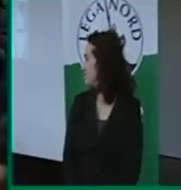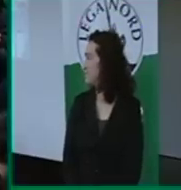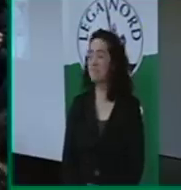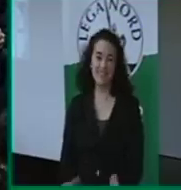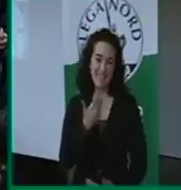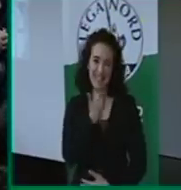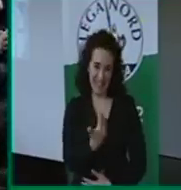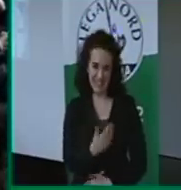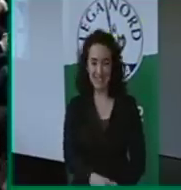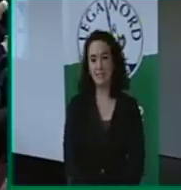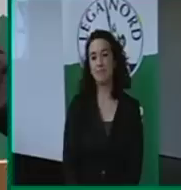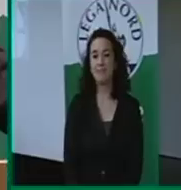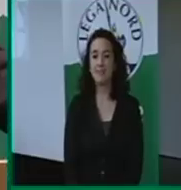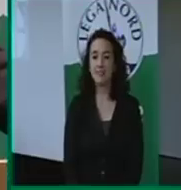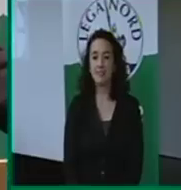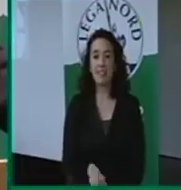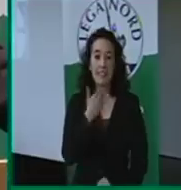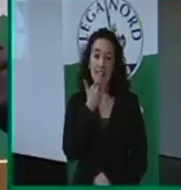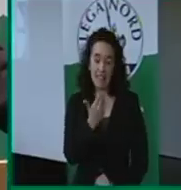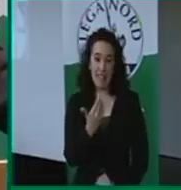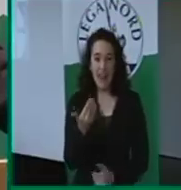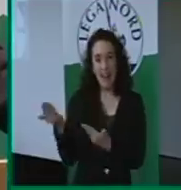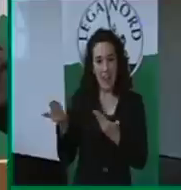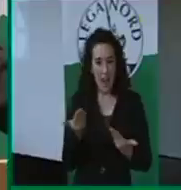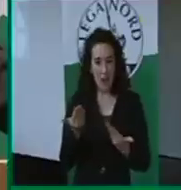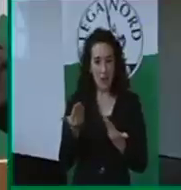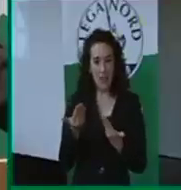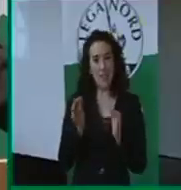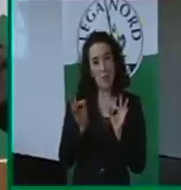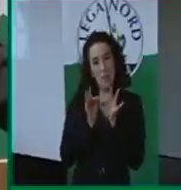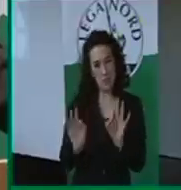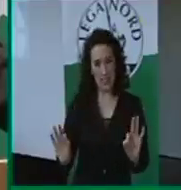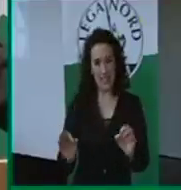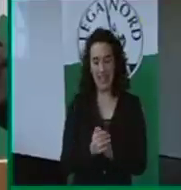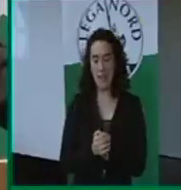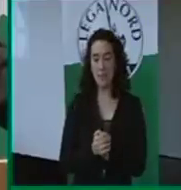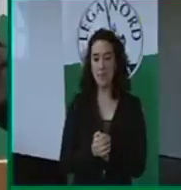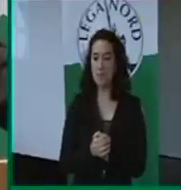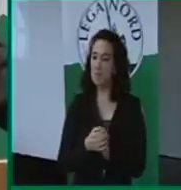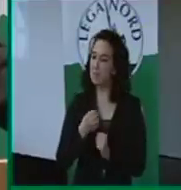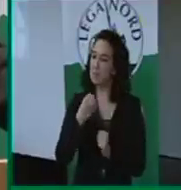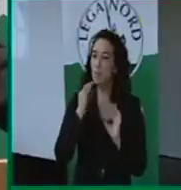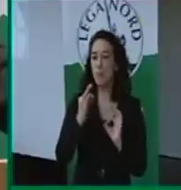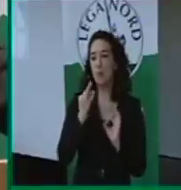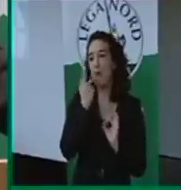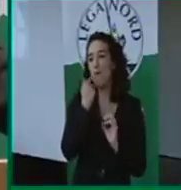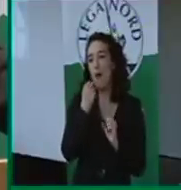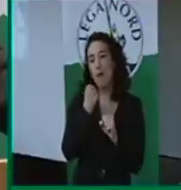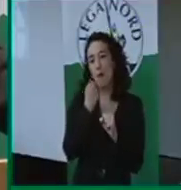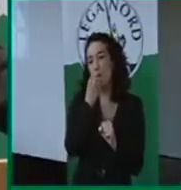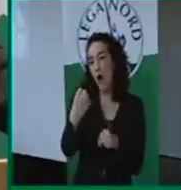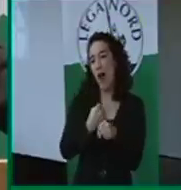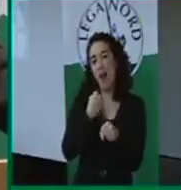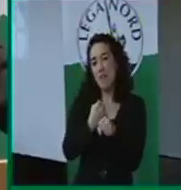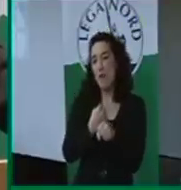bene Vi ringrazio molto per questa accoglienza cordialissima Vi auguro ogni bene sappiate che io sono